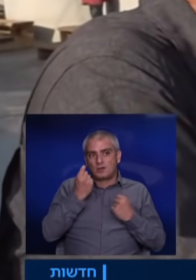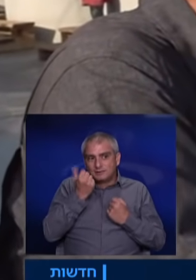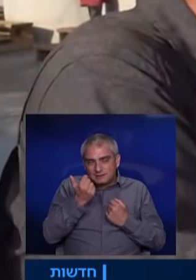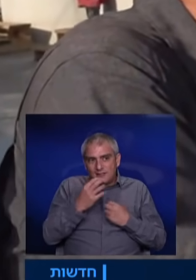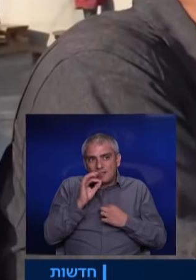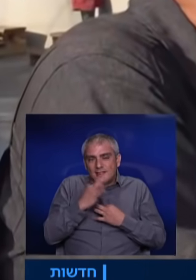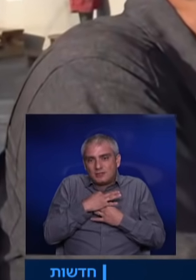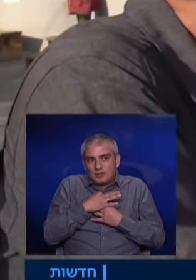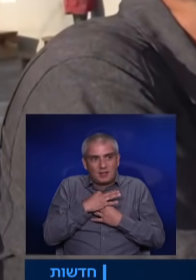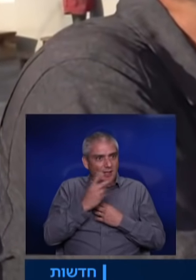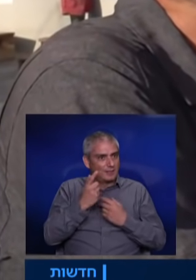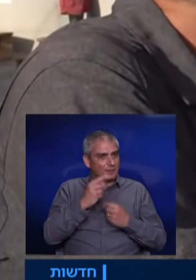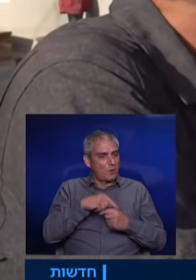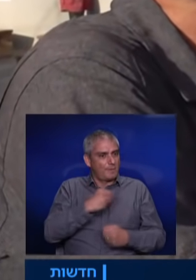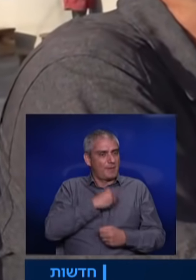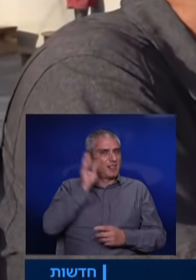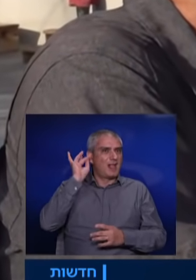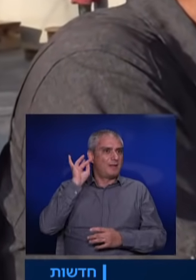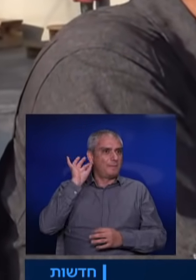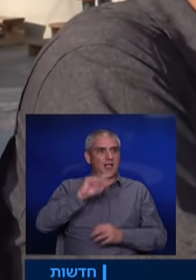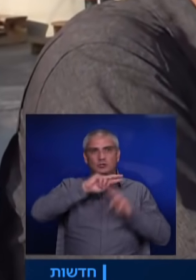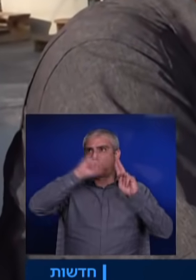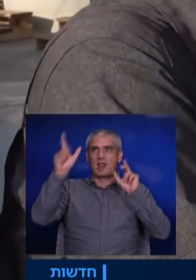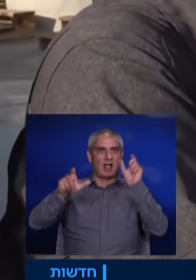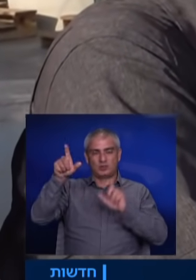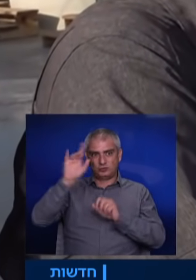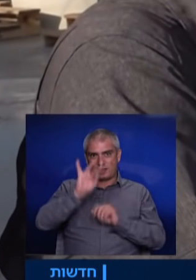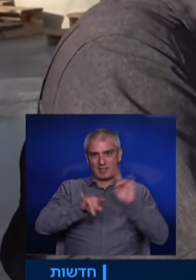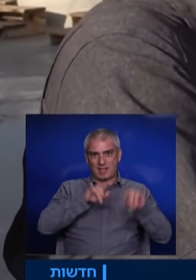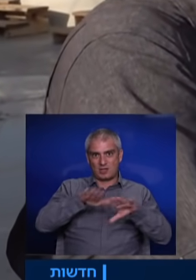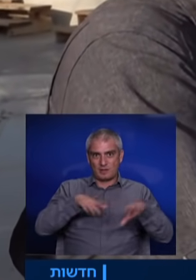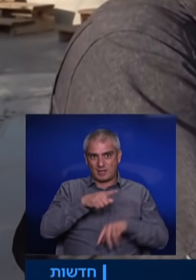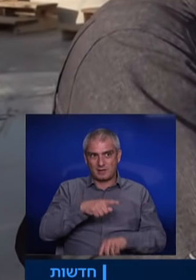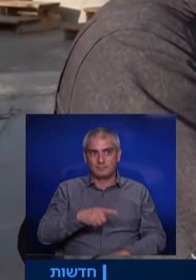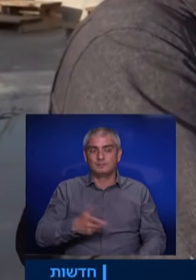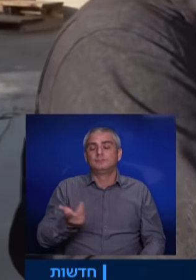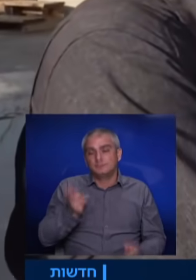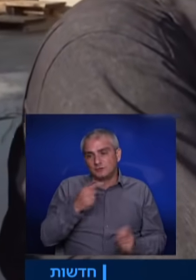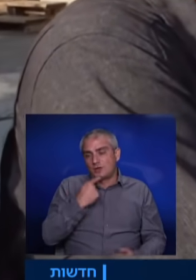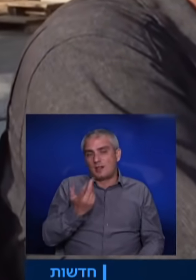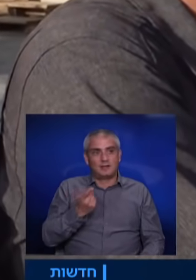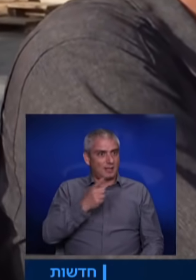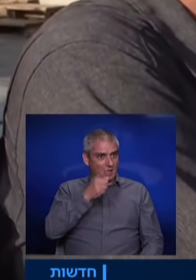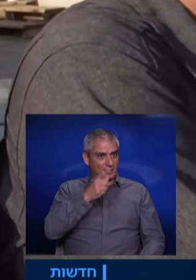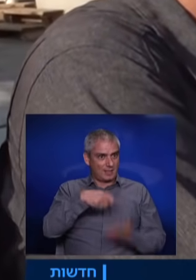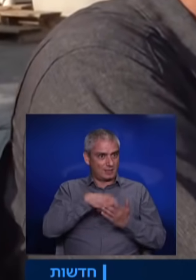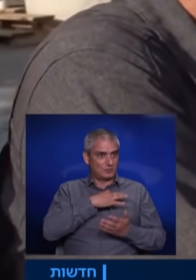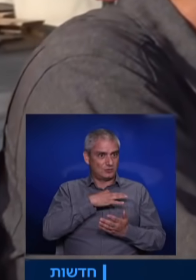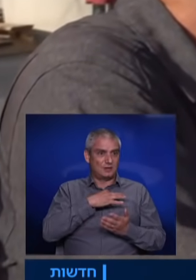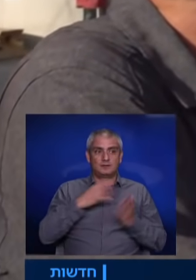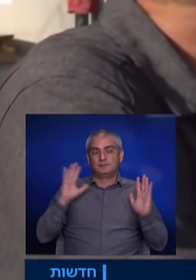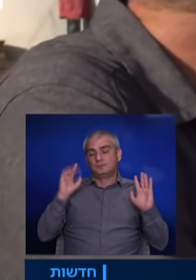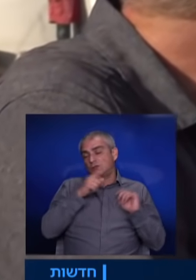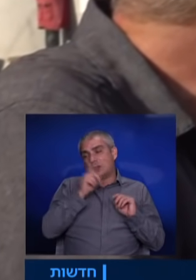שלי. מה, את מחפרת על עוולות המין האנושי כלפי חיות הים? אפשר להגיד את זה. את התיקון שלי?